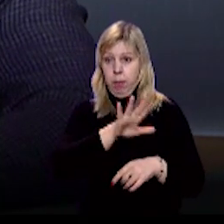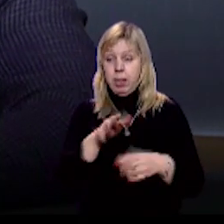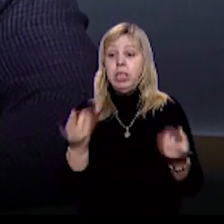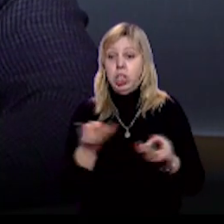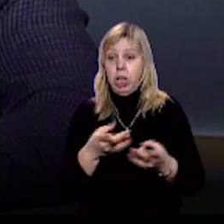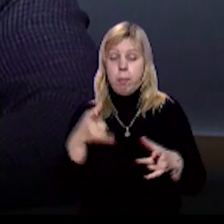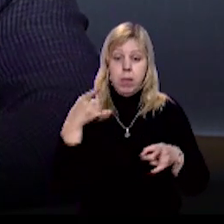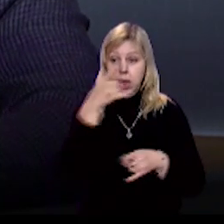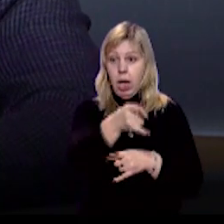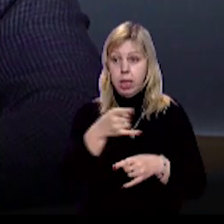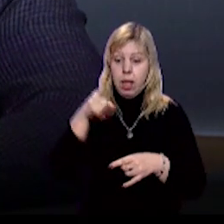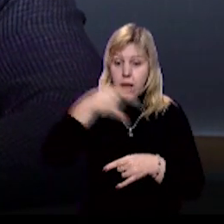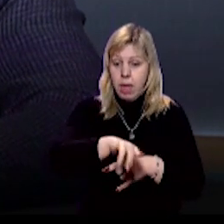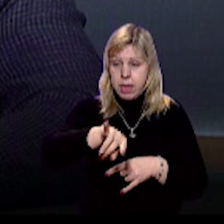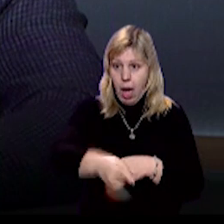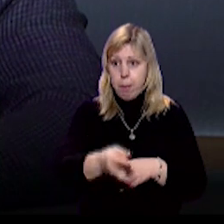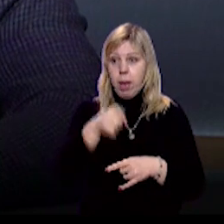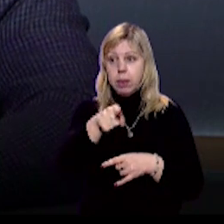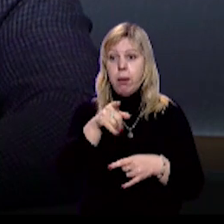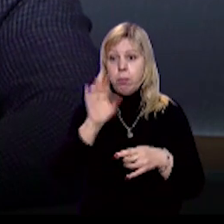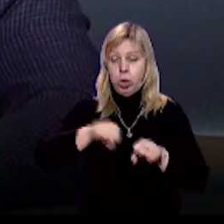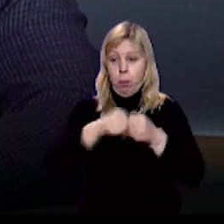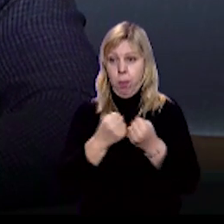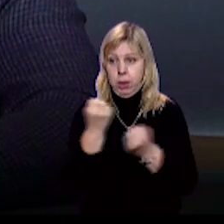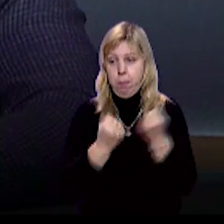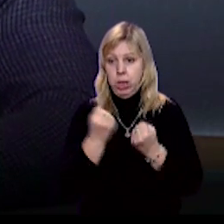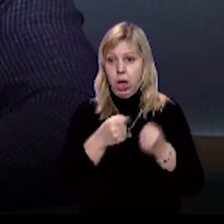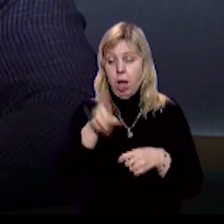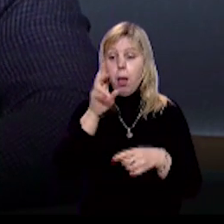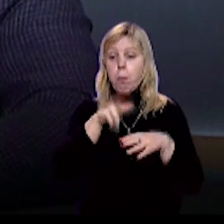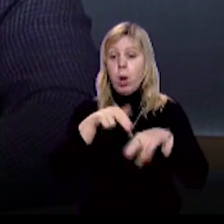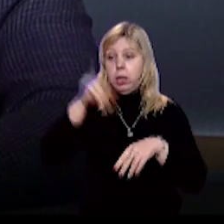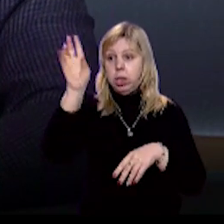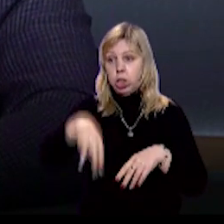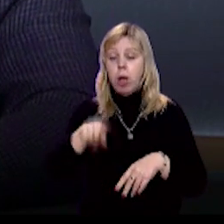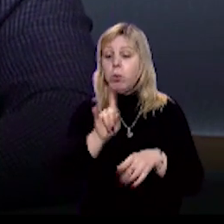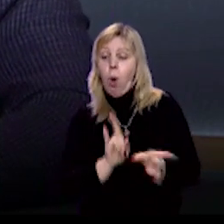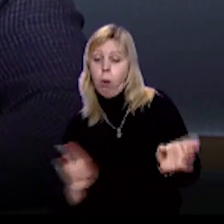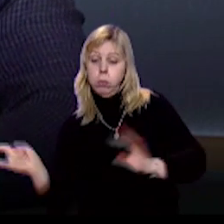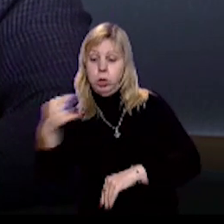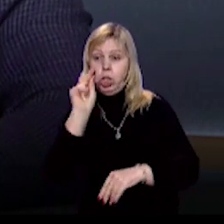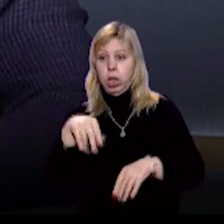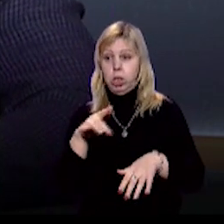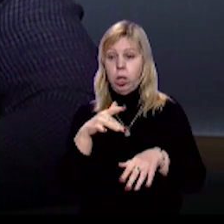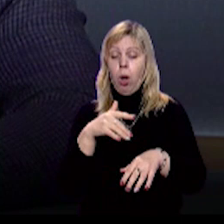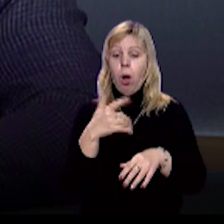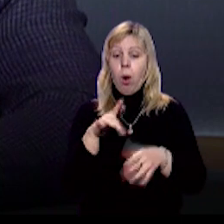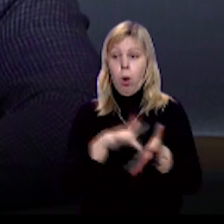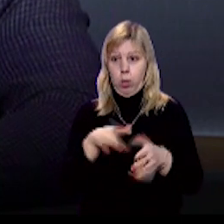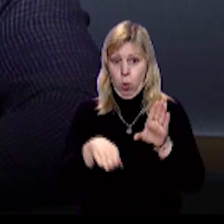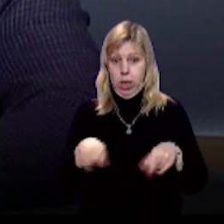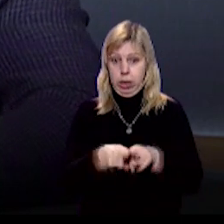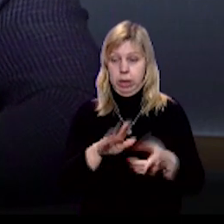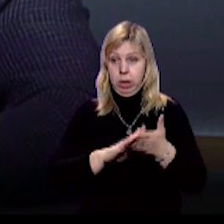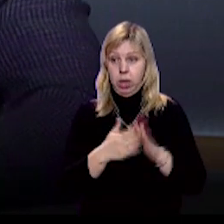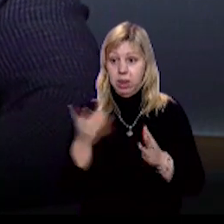чого їхати в яму, коли там можна переломити машину, а поліція тебе штрафує, чому ти об'їжджаєш через город. У нас в Мукачі була така